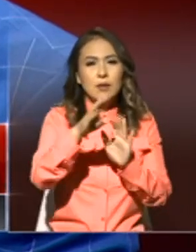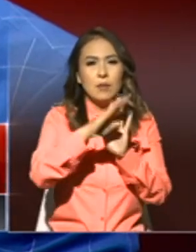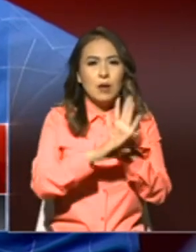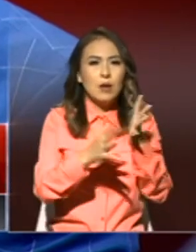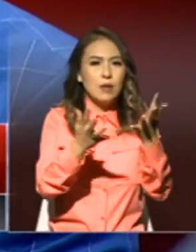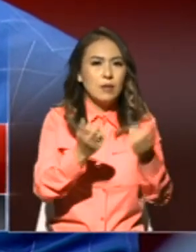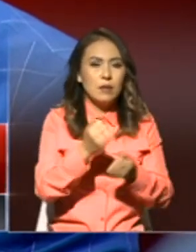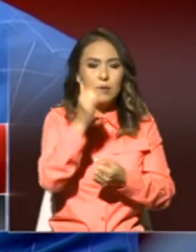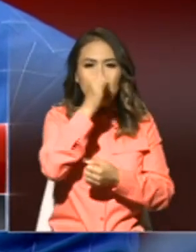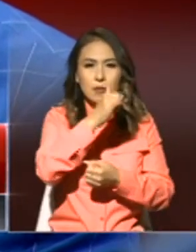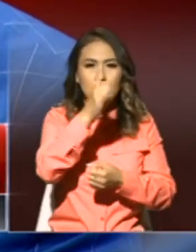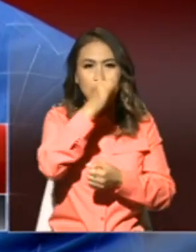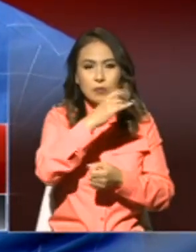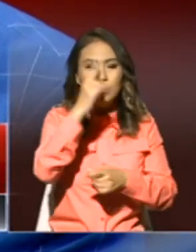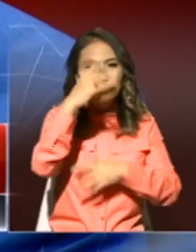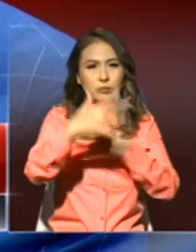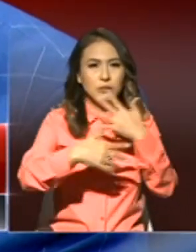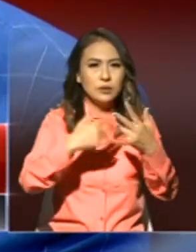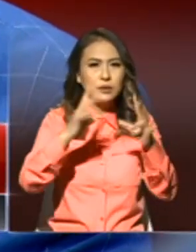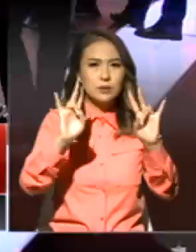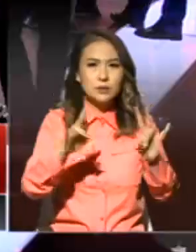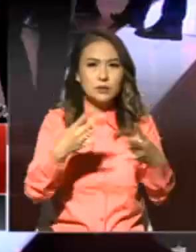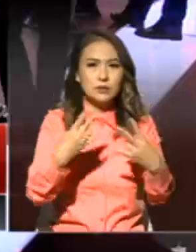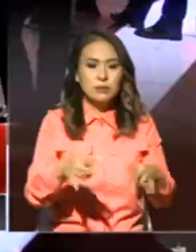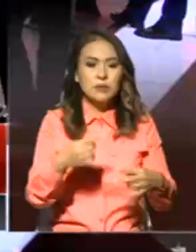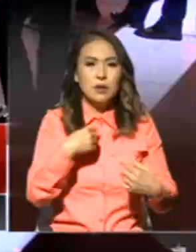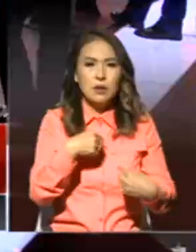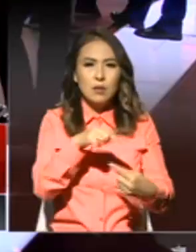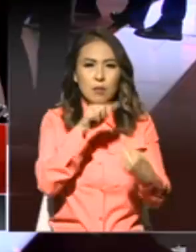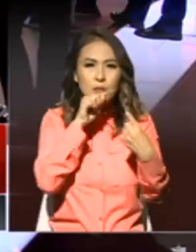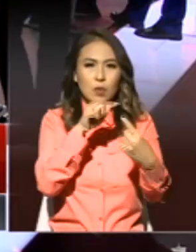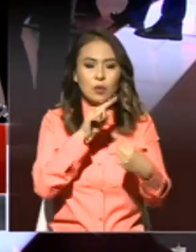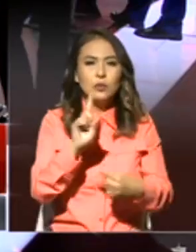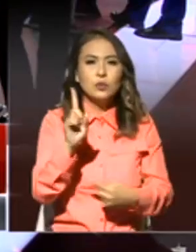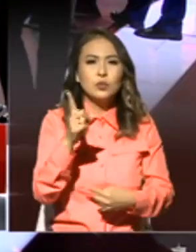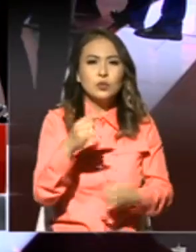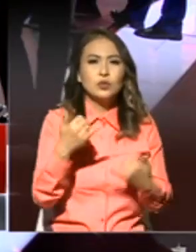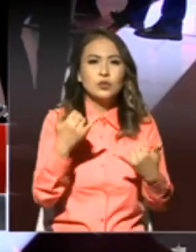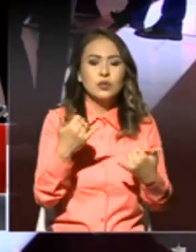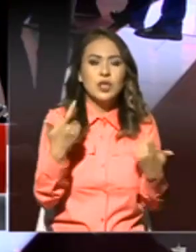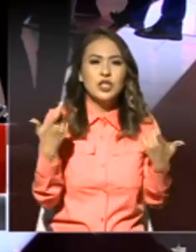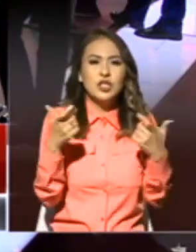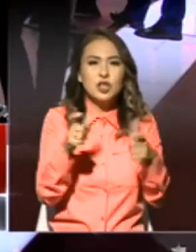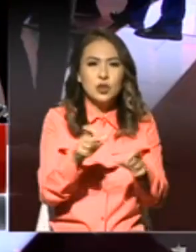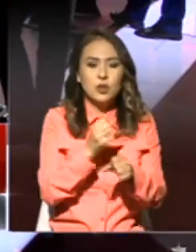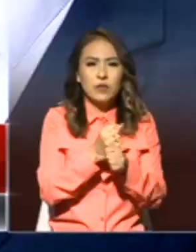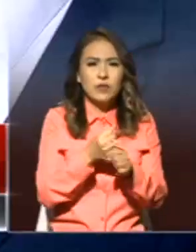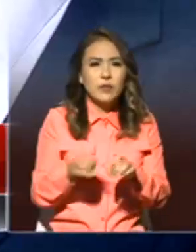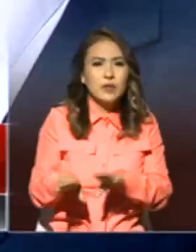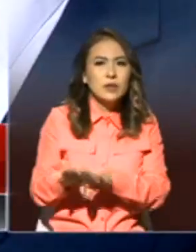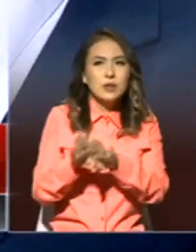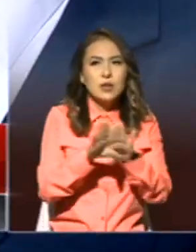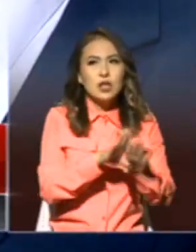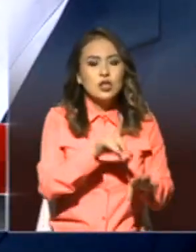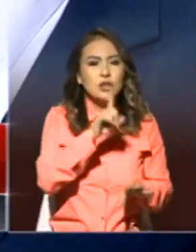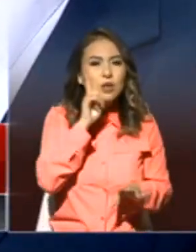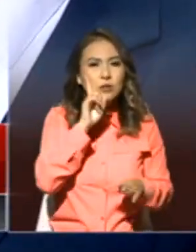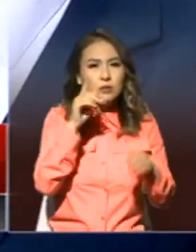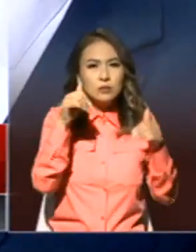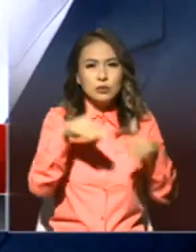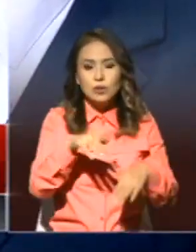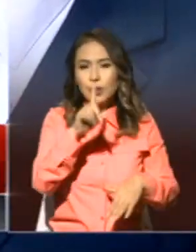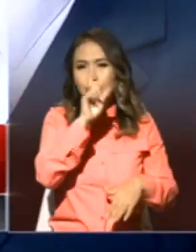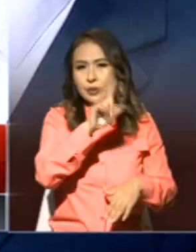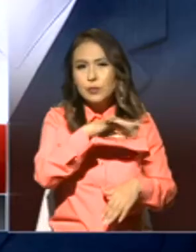алмайды. Ол жерден шатаспауымыз керек. Бұндай бағдарламаға қарсым. Неге дейсіз бе? Ол шектеулі. Бәрі ол жастардың мәселесін шешпейді.